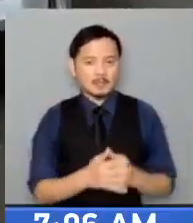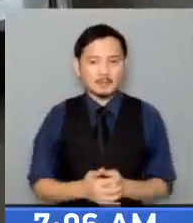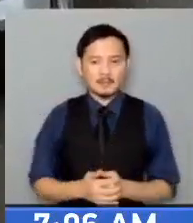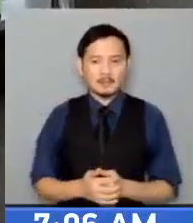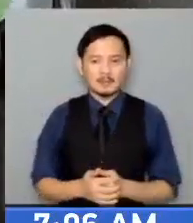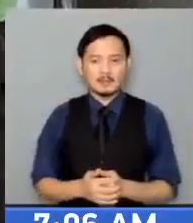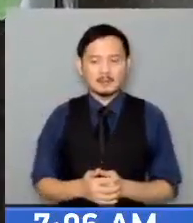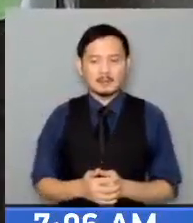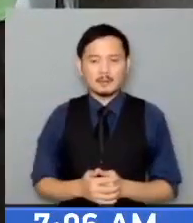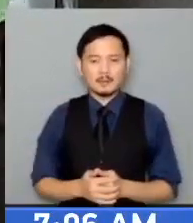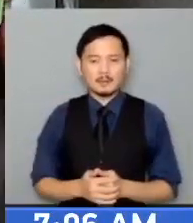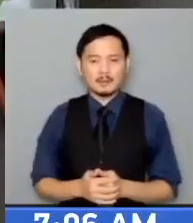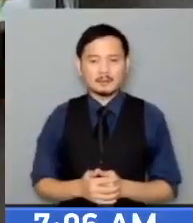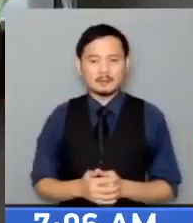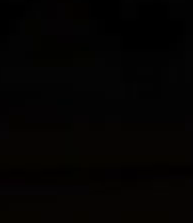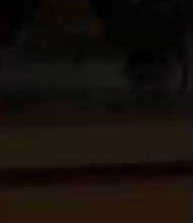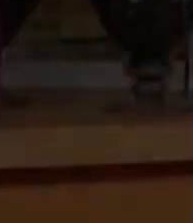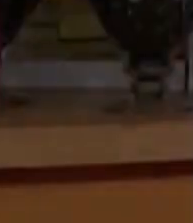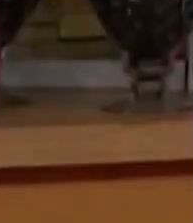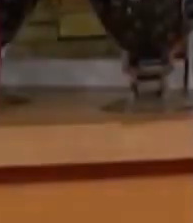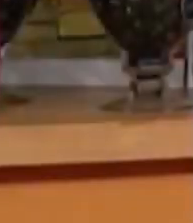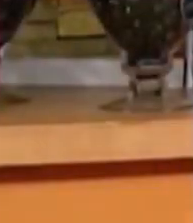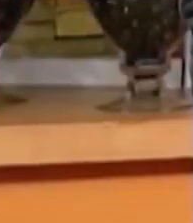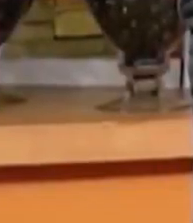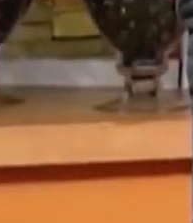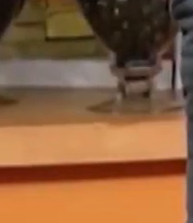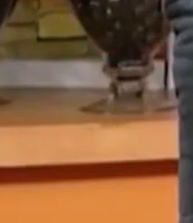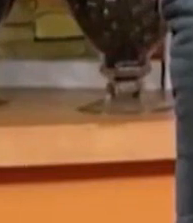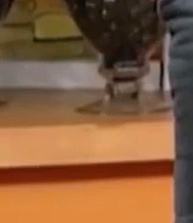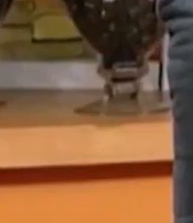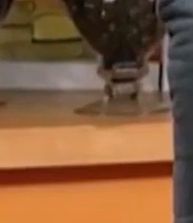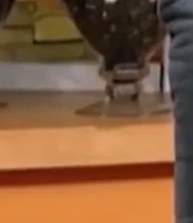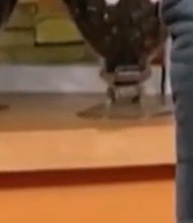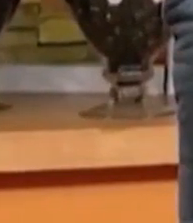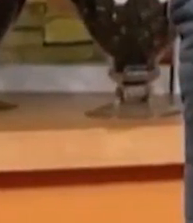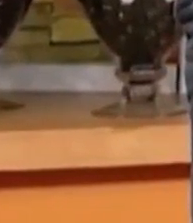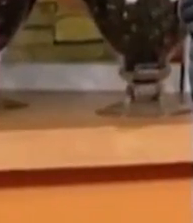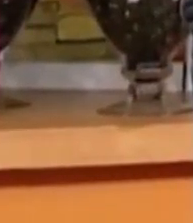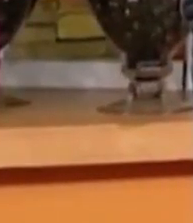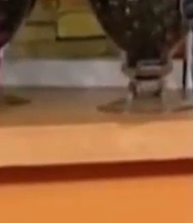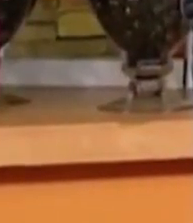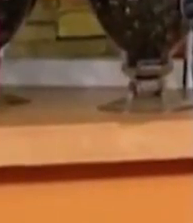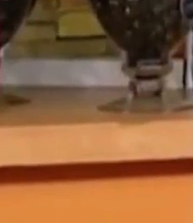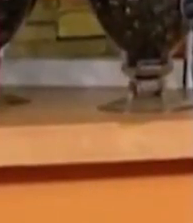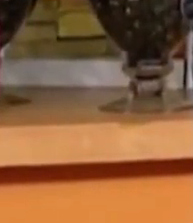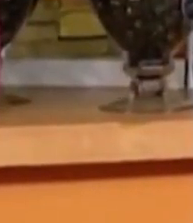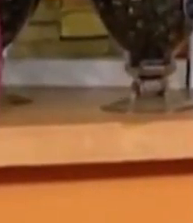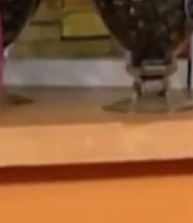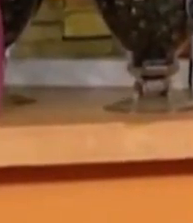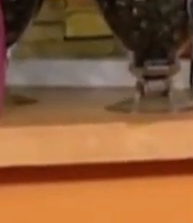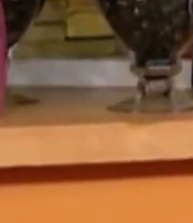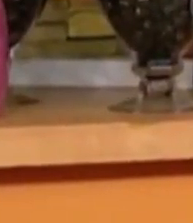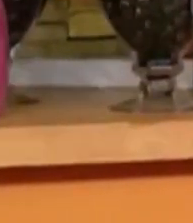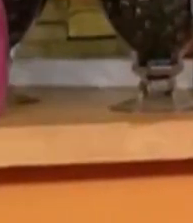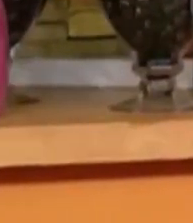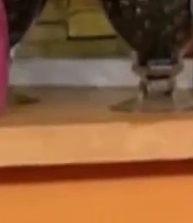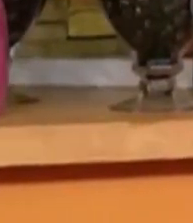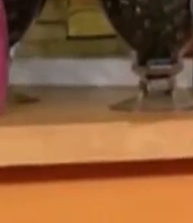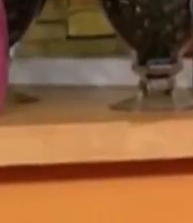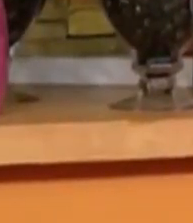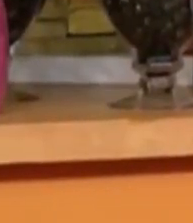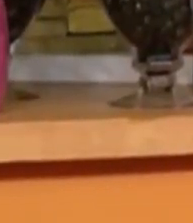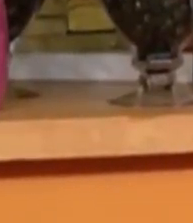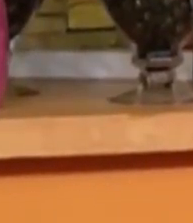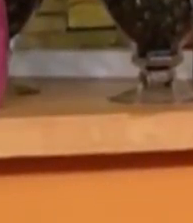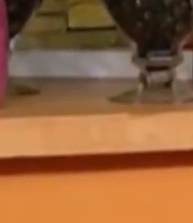doon mismo sa gravesite. Igan. Igan, mauna ka sa mga balita. Panoorin ang unang balita sa unang hirit. At iba pang